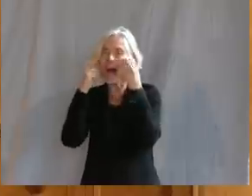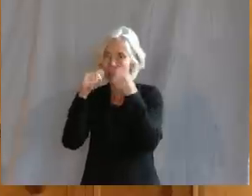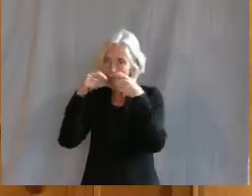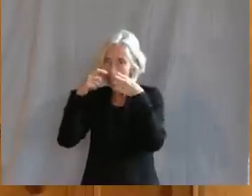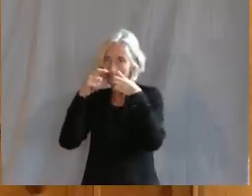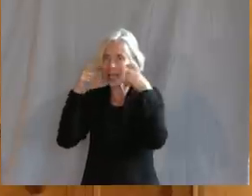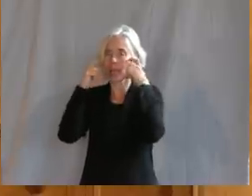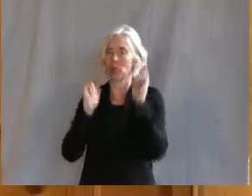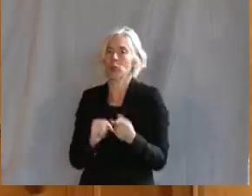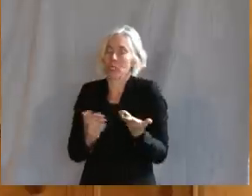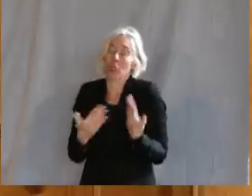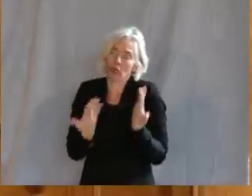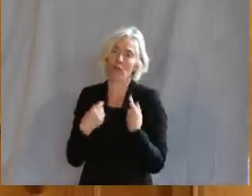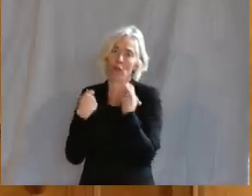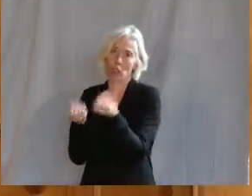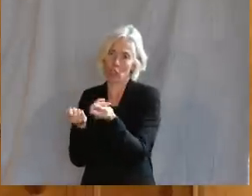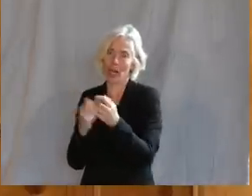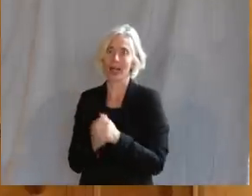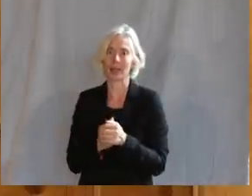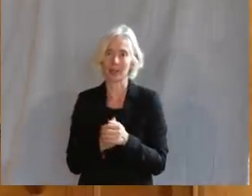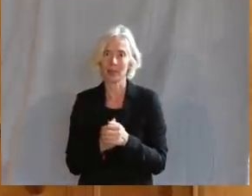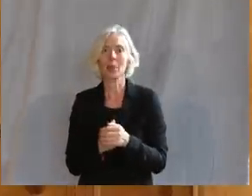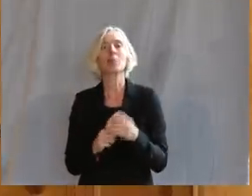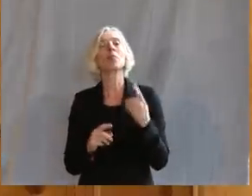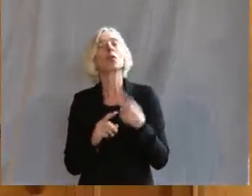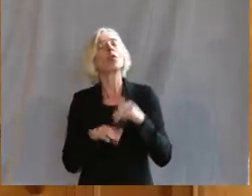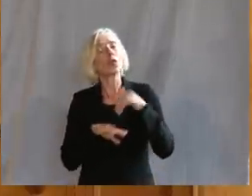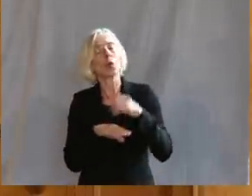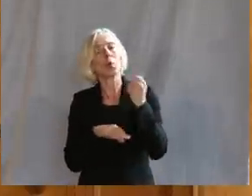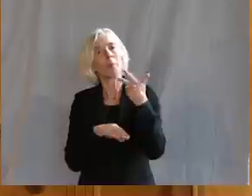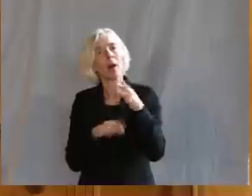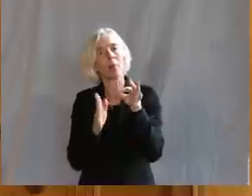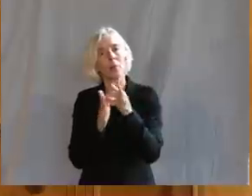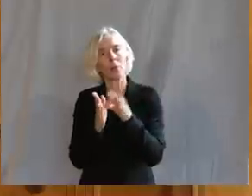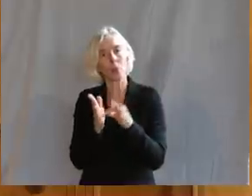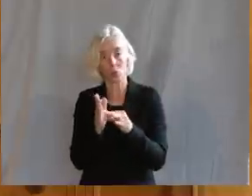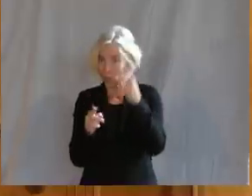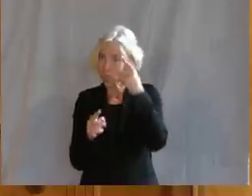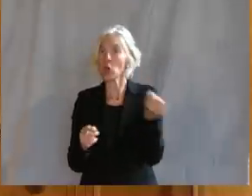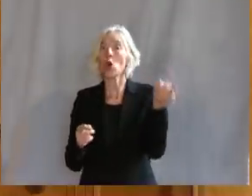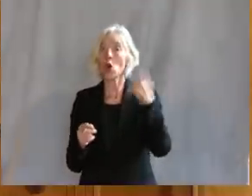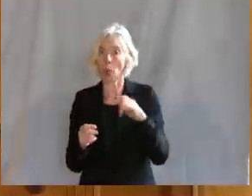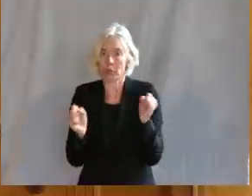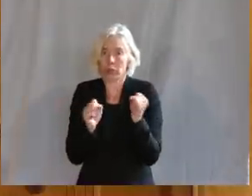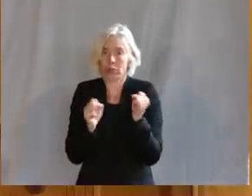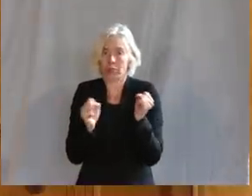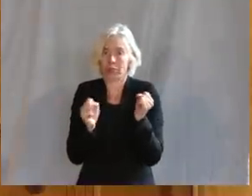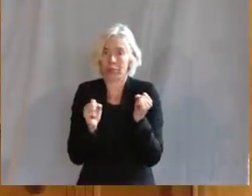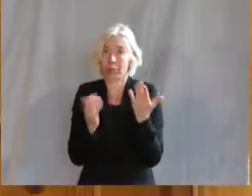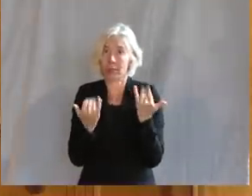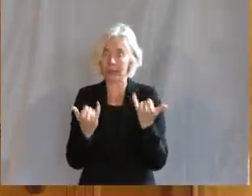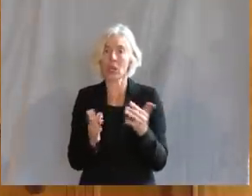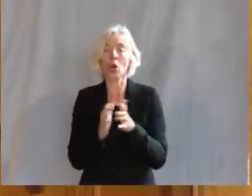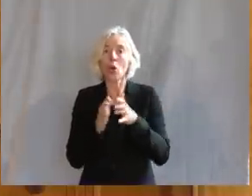Maßnahmen eingehen. Die kalte Jahreszeit steht ja vor der Tür. Wir haben also da noch weitere Herausforderungen, nicht nur in den